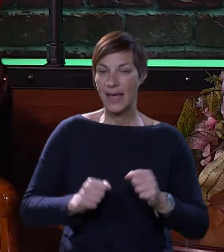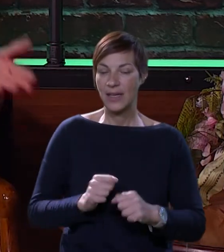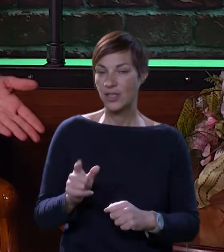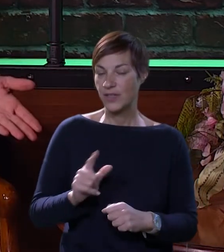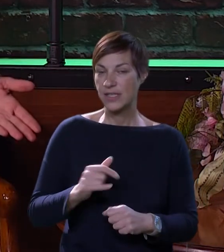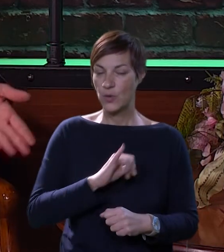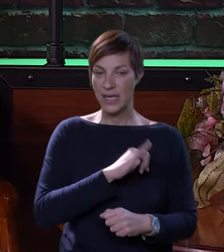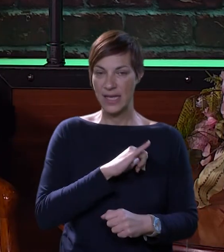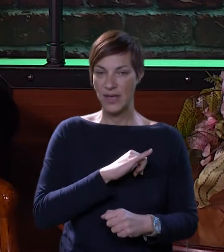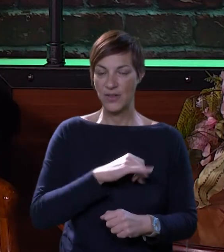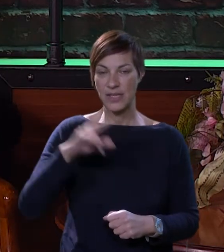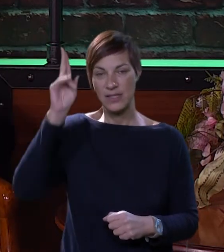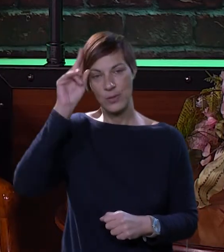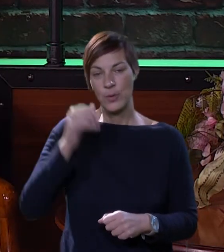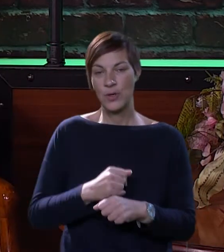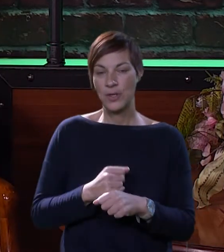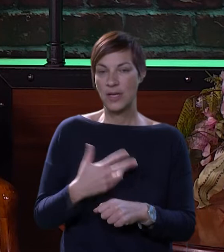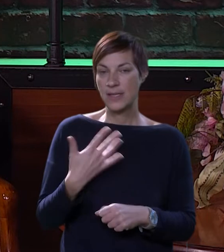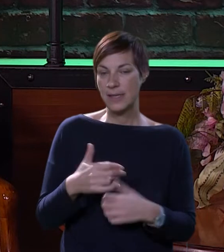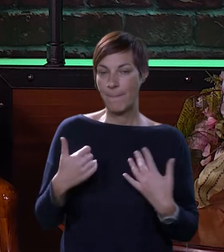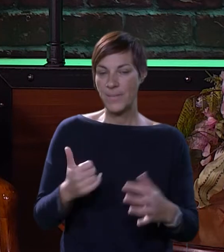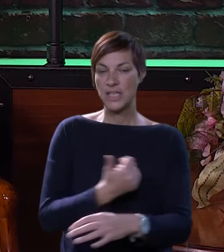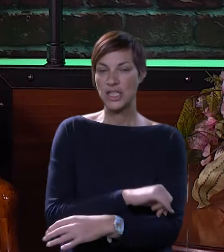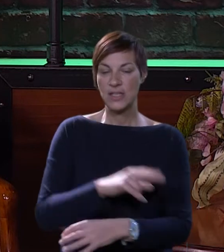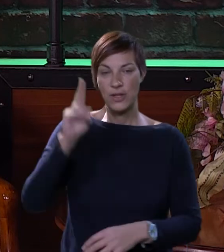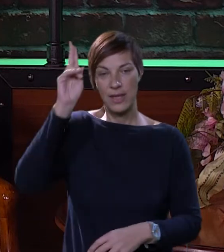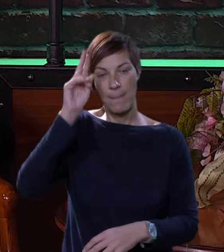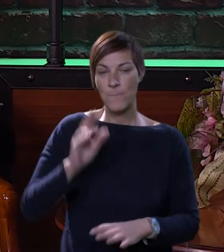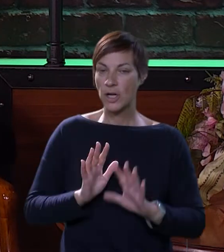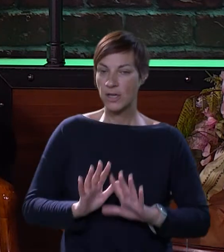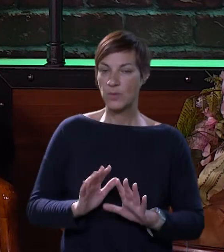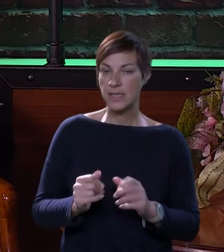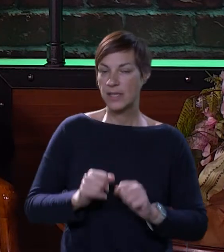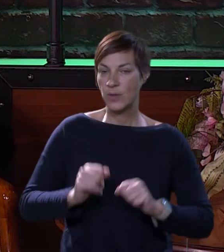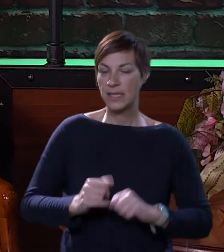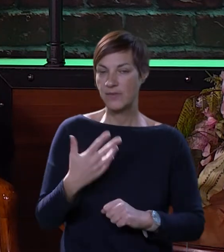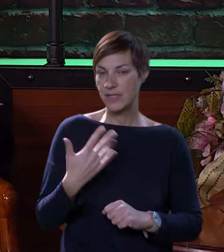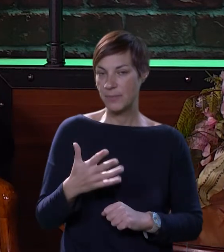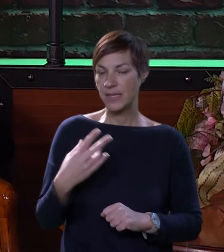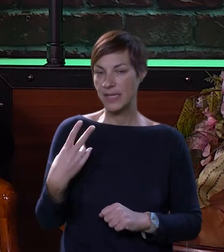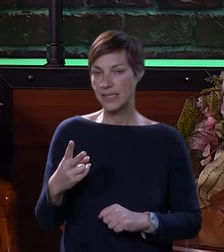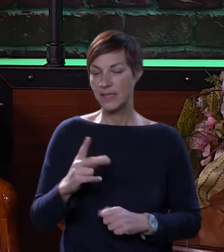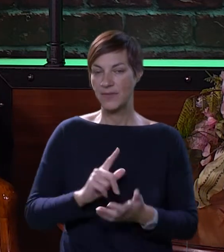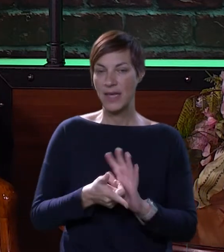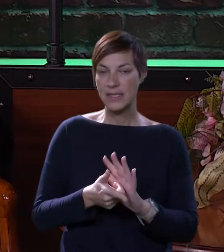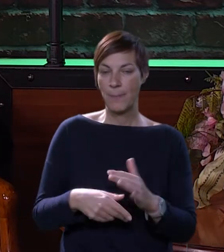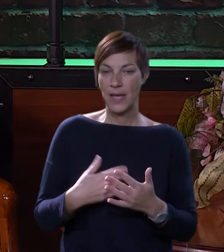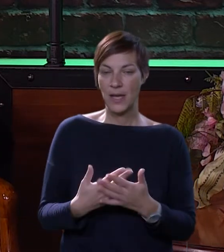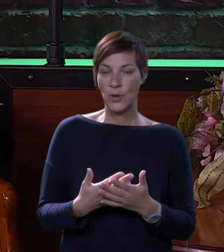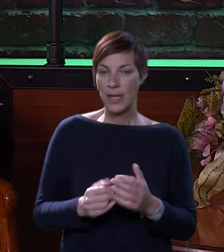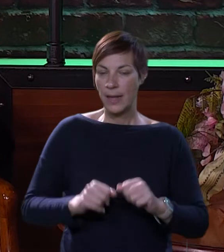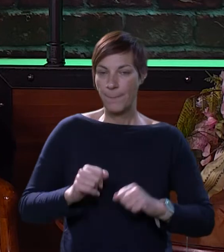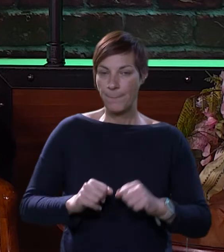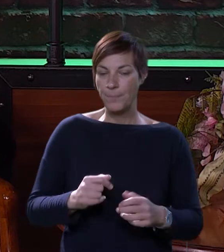aktivnosti koje im nisu od interesa mogu odraditi. Sa 5-6 godina bi mogli ustrajati u jednoj aktivnosti 15-20 minuta i to